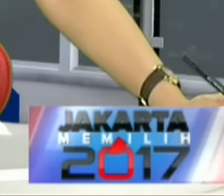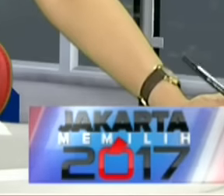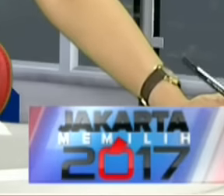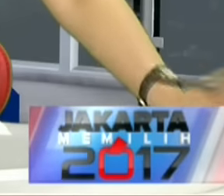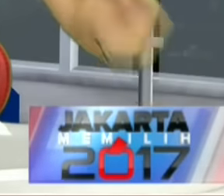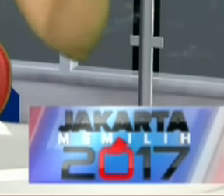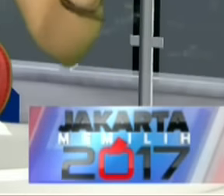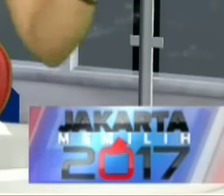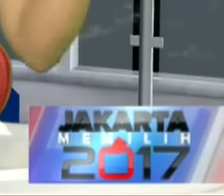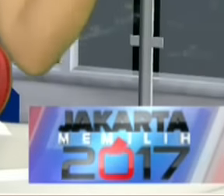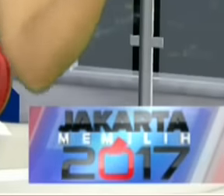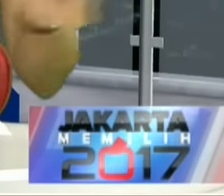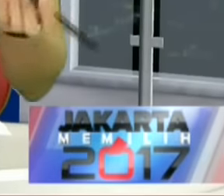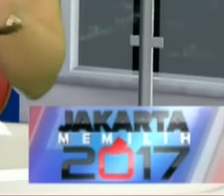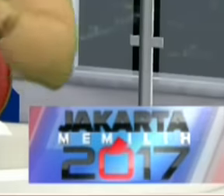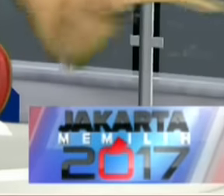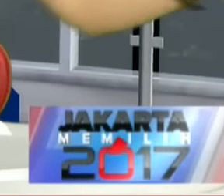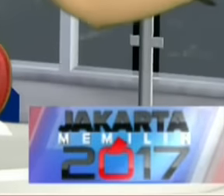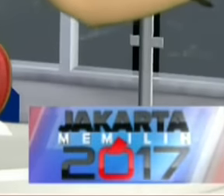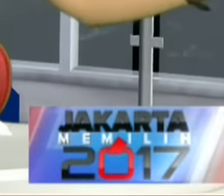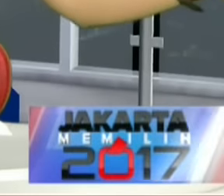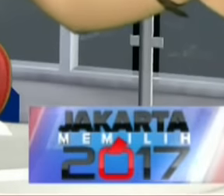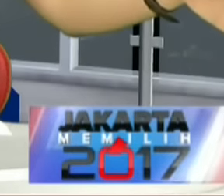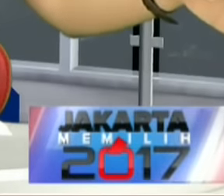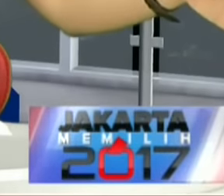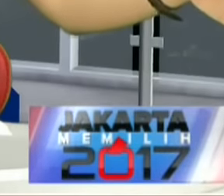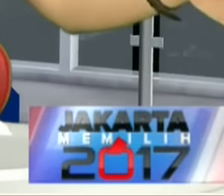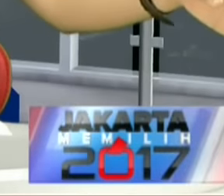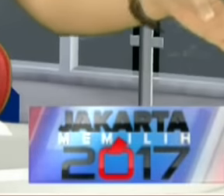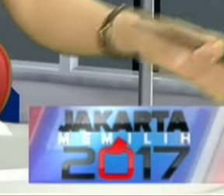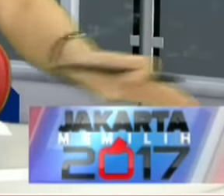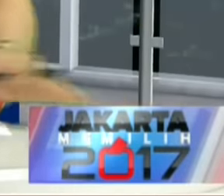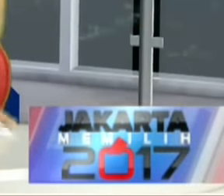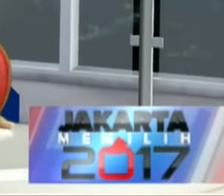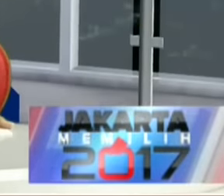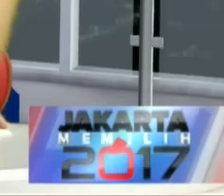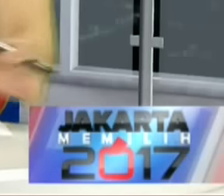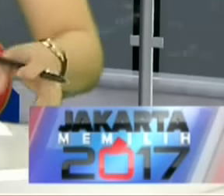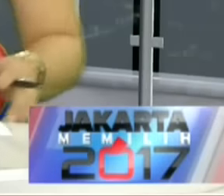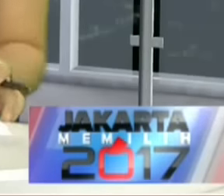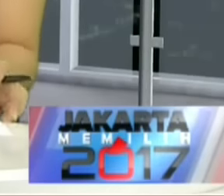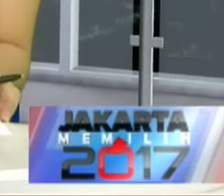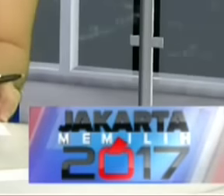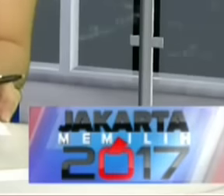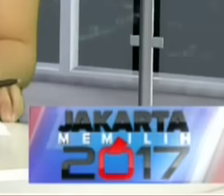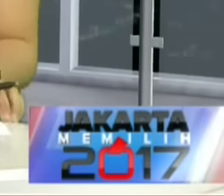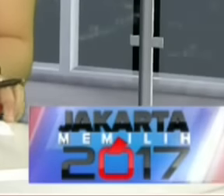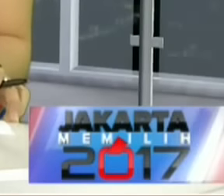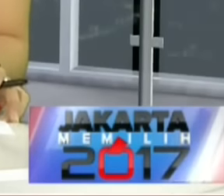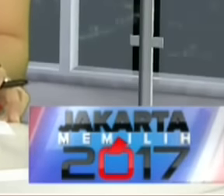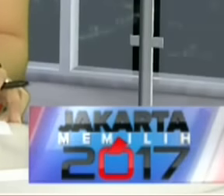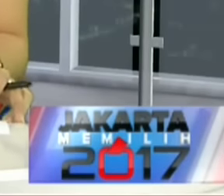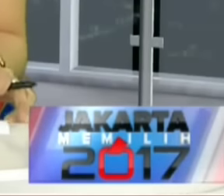kandidat tadi ya? Menurut narasumber yang akan kita hadirkan. Semoga nggak panas di sini ya. Iya, betul sekali. Ya, kita kembali ke Rike dan juga Rudy